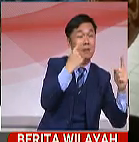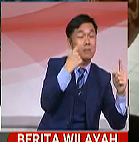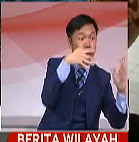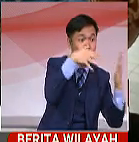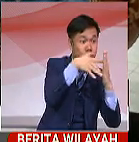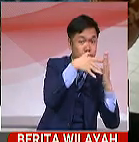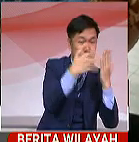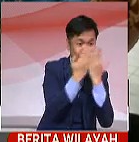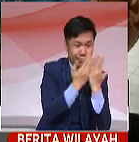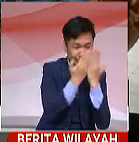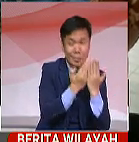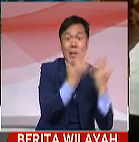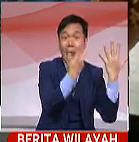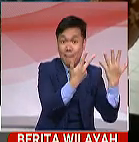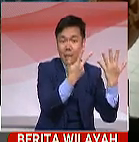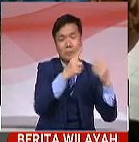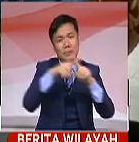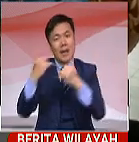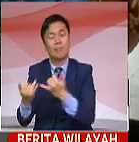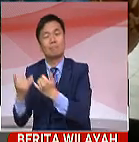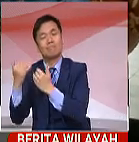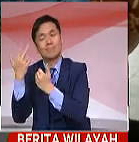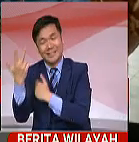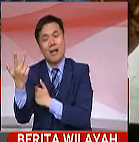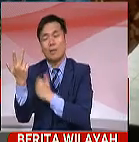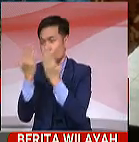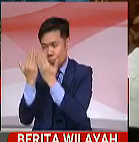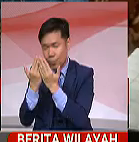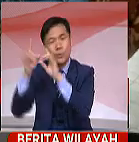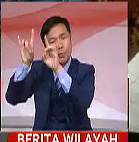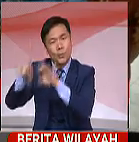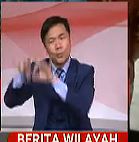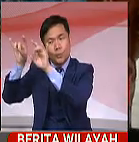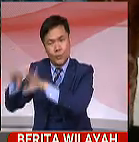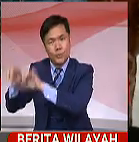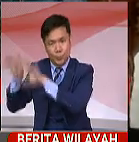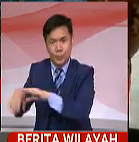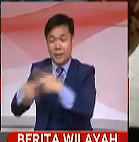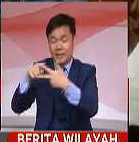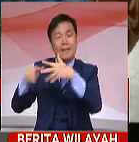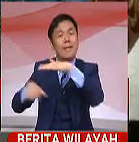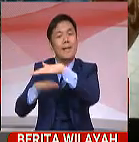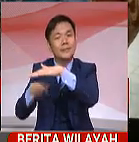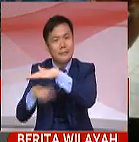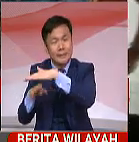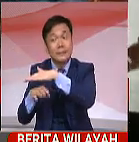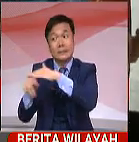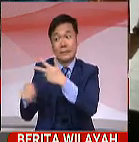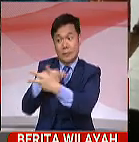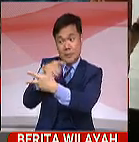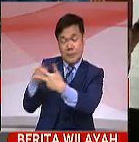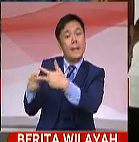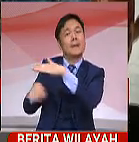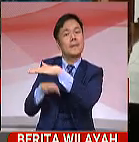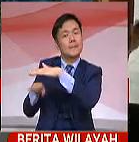pada kali ini hanya 3 subjek saja mereka duduki, tapi subjek-subjek yang asas yang memungkinkan atau